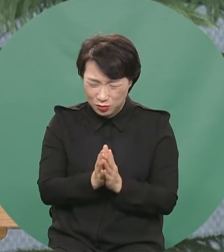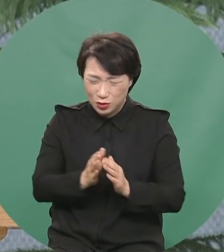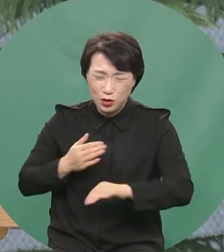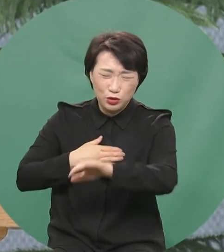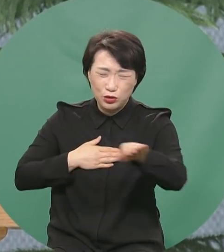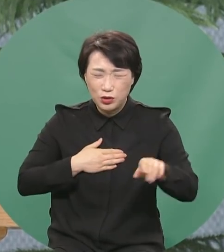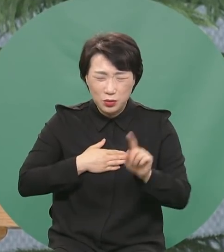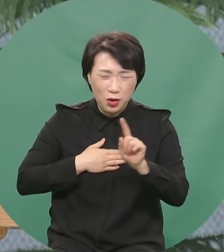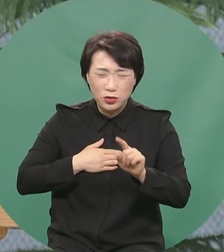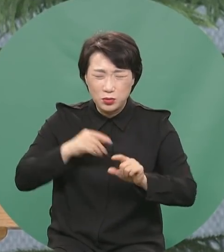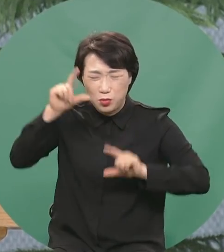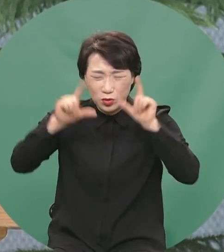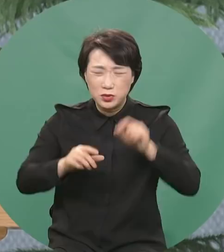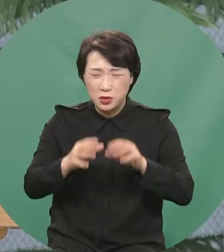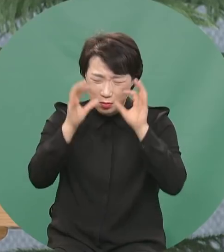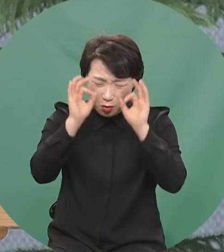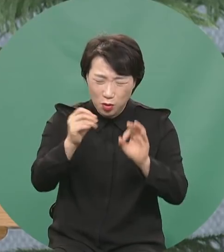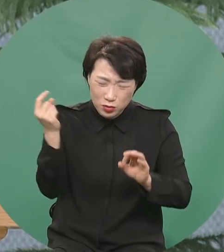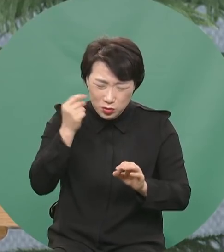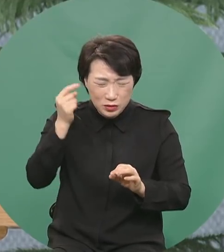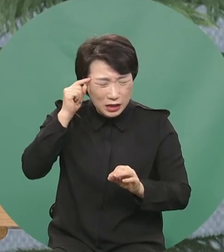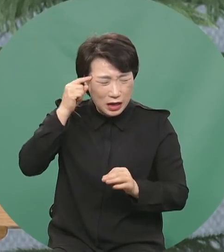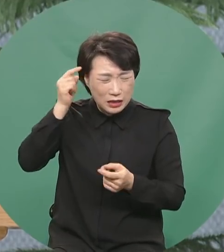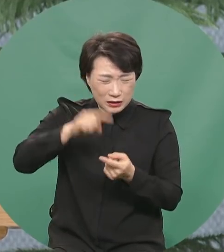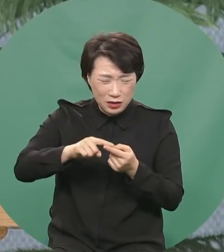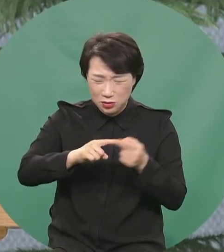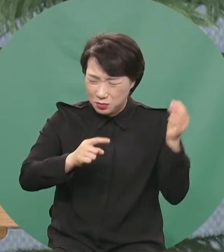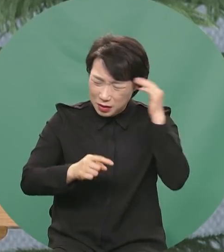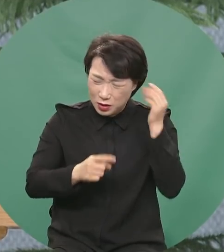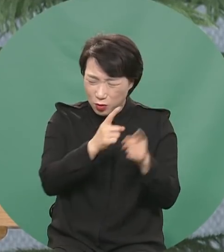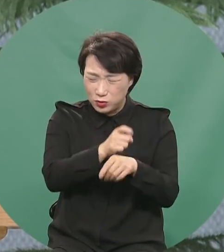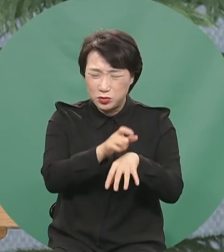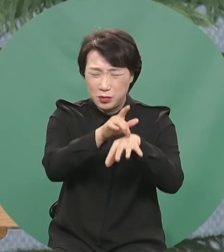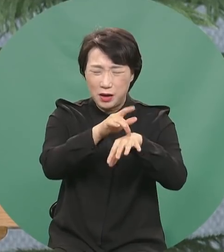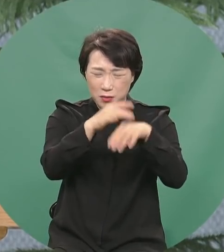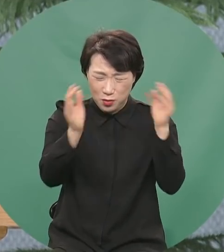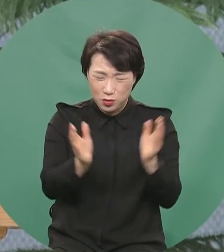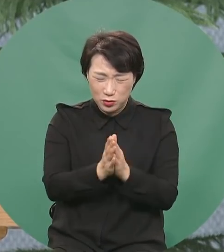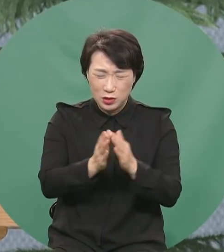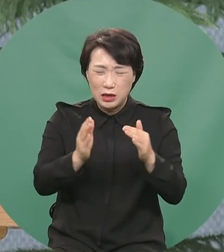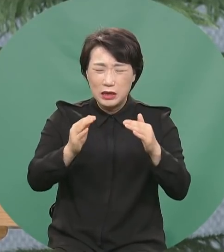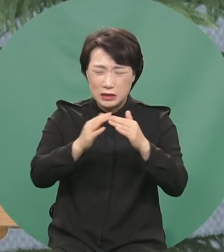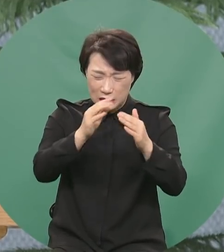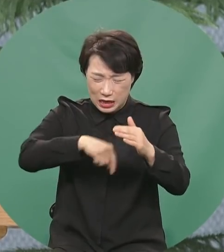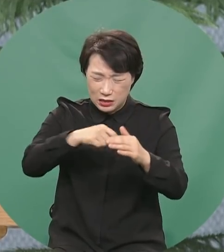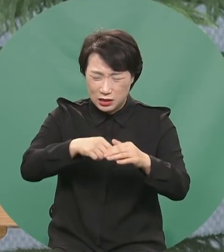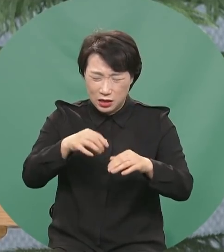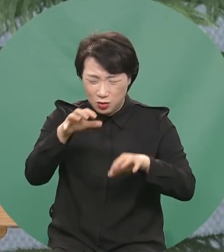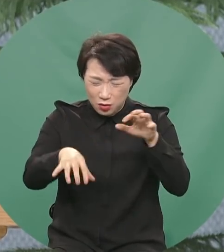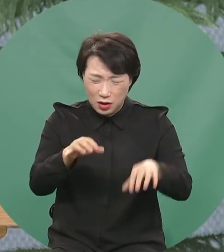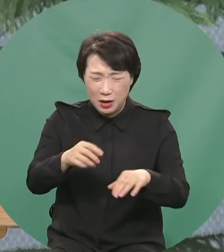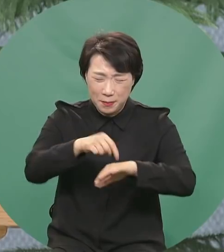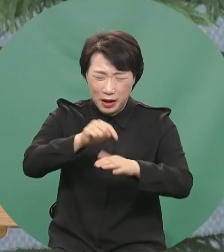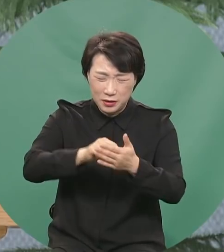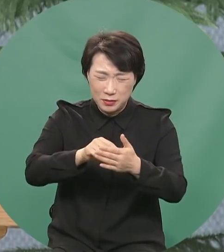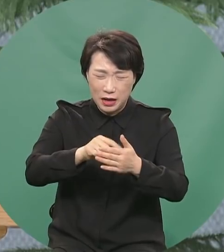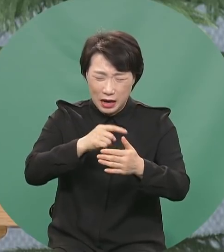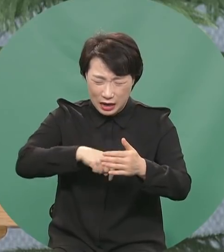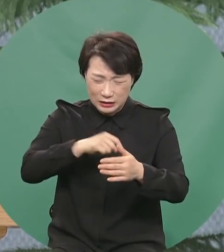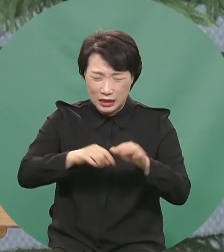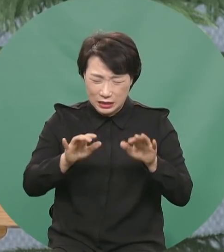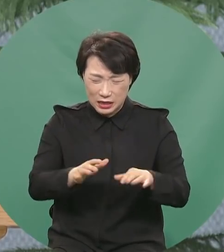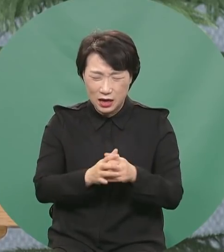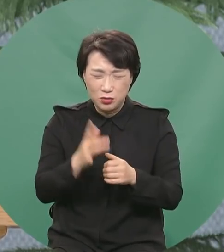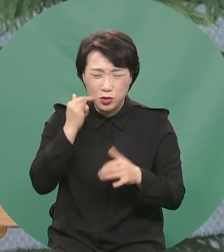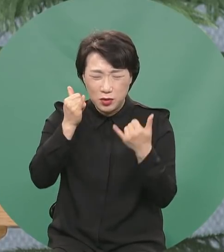어느 모습으로 보고 듣고 생각하는데 방해하는 원수도 집안 구석구석에서 심령 마음 어린아이 부모 형제